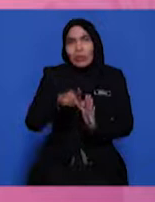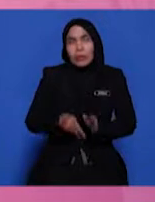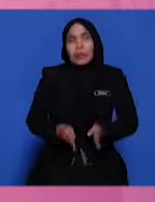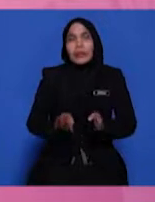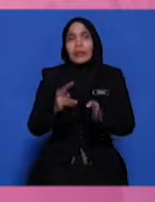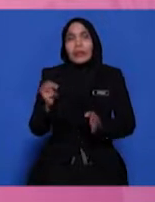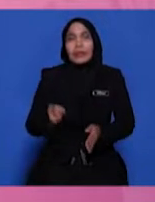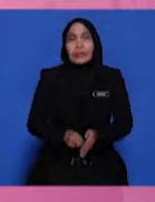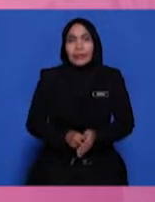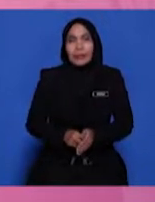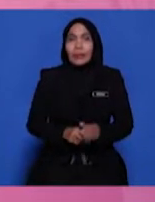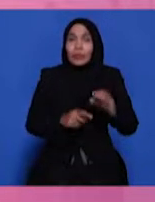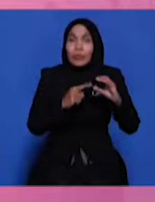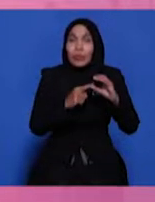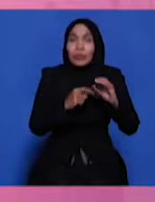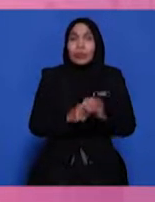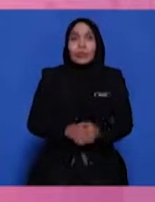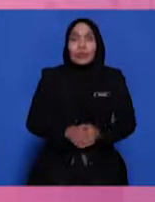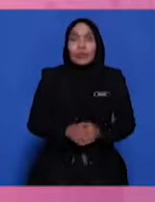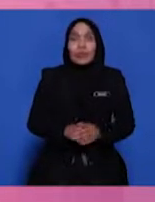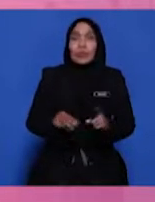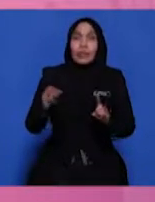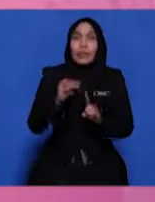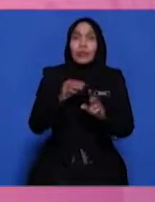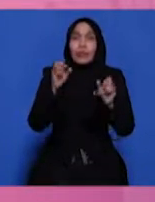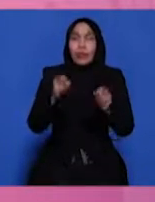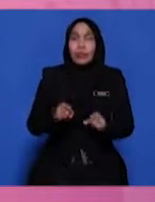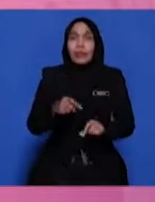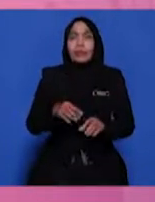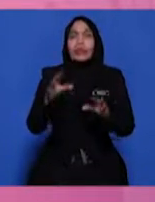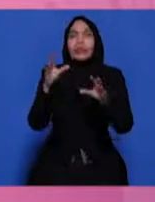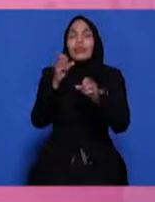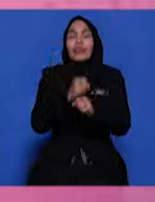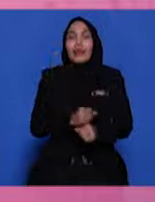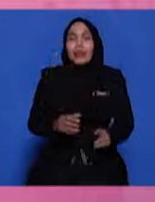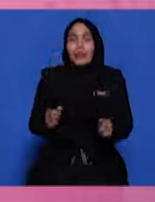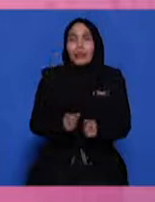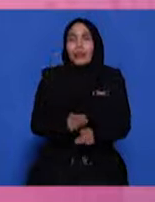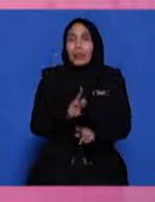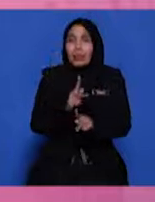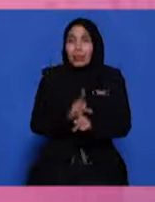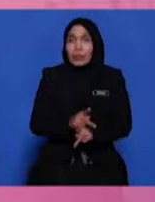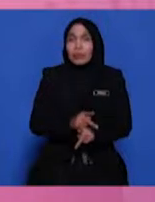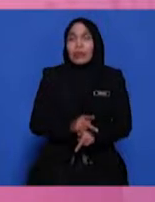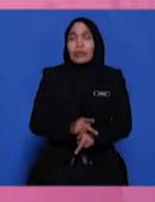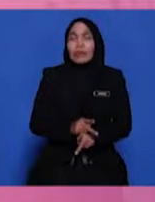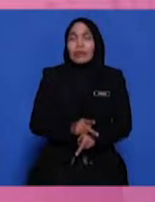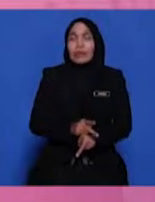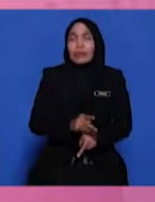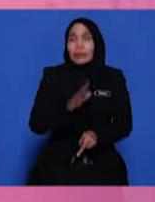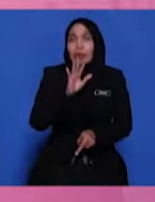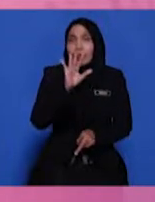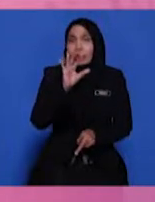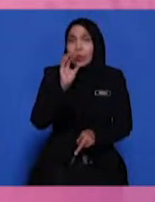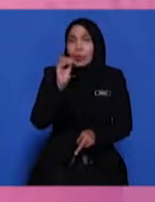Matlamat kewangan Encik Ahmad boleh dicapai dengan menyimpan RM500 sebulan daripada gaji bulanan